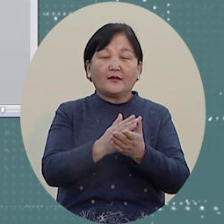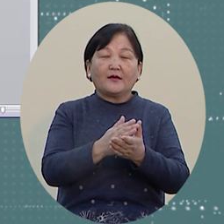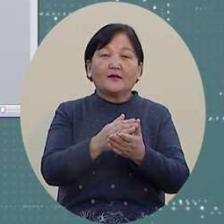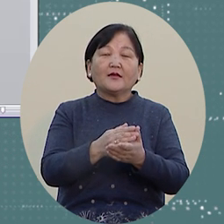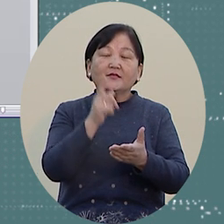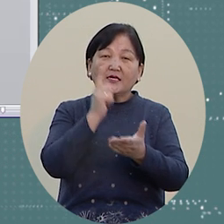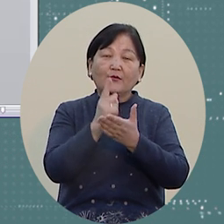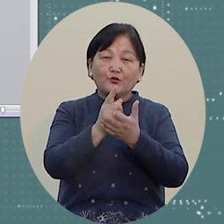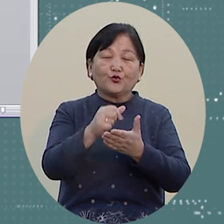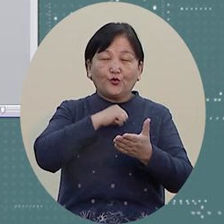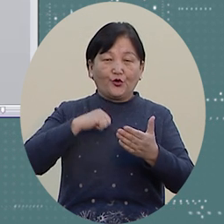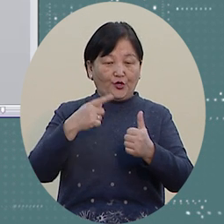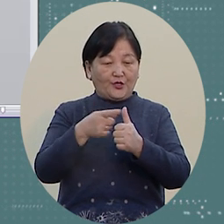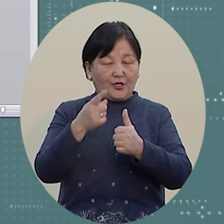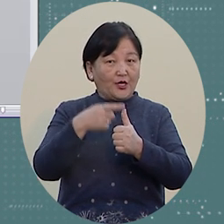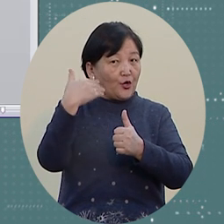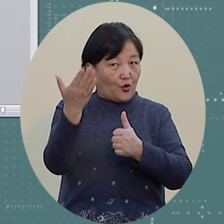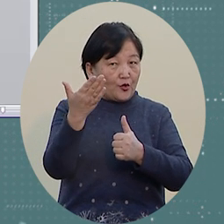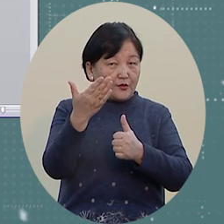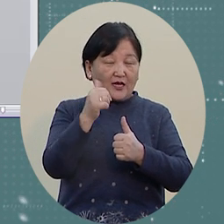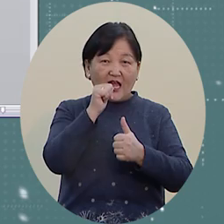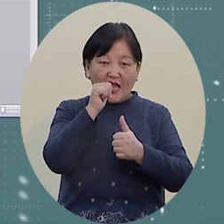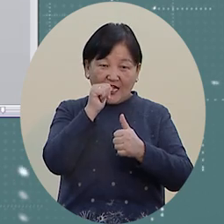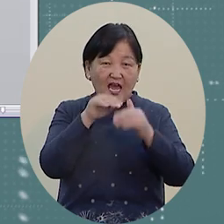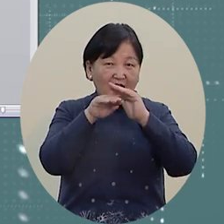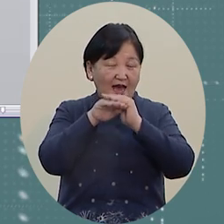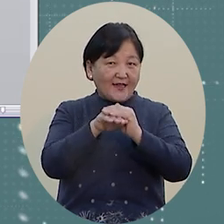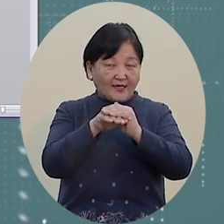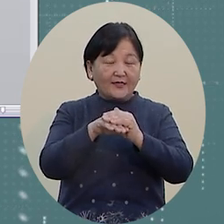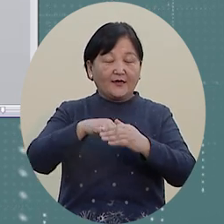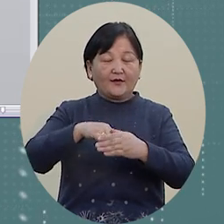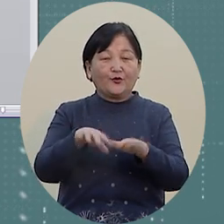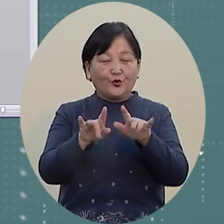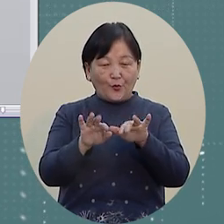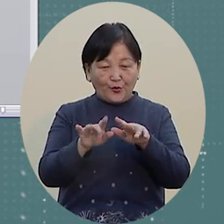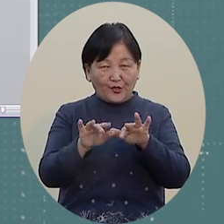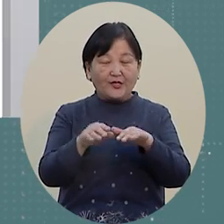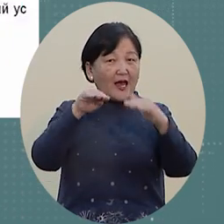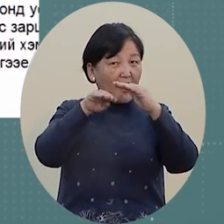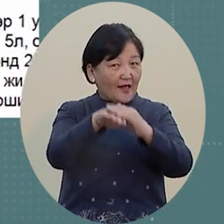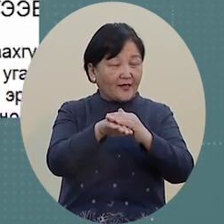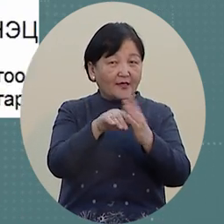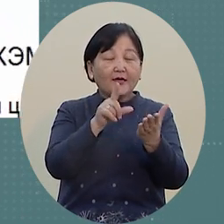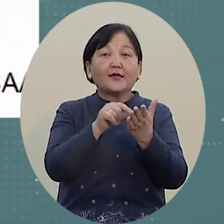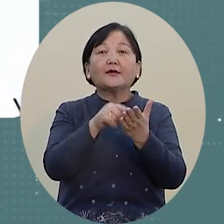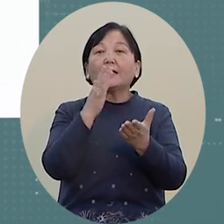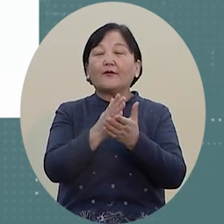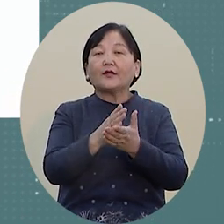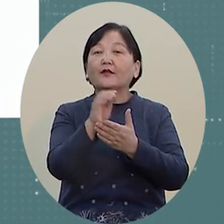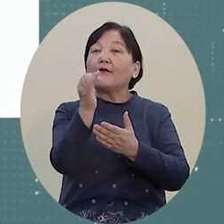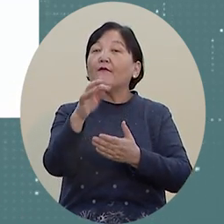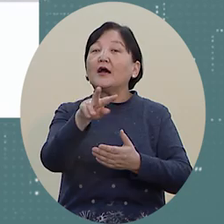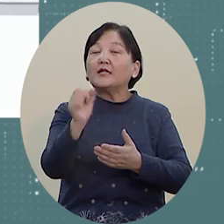багш нь хэлсэн тийм. Тэгэхээр энийг дуурайлгаад та нар хэрхэн яаж хадгалдаг вүлээ? Яг дуурайлгаад хийгээд файлаа хадгалаарай